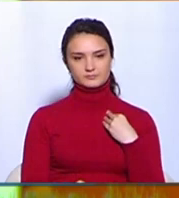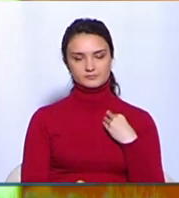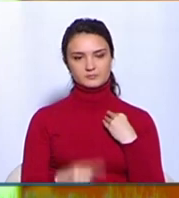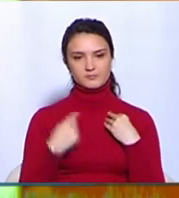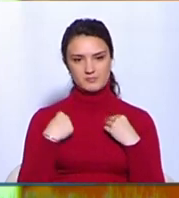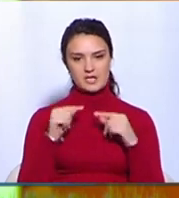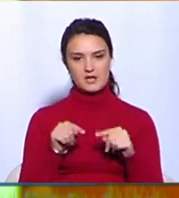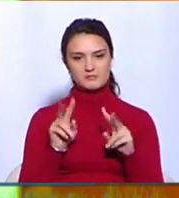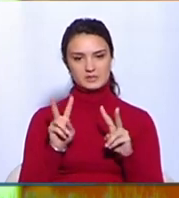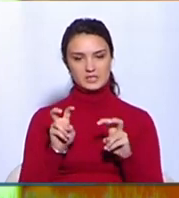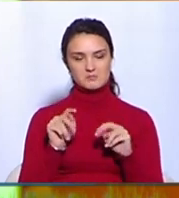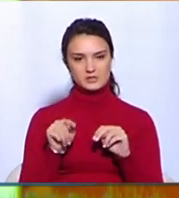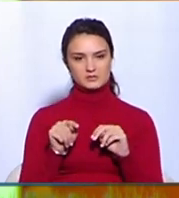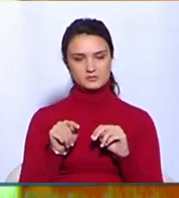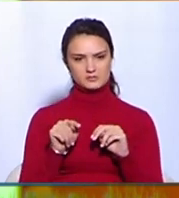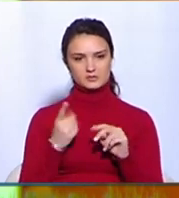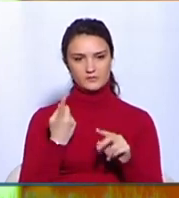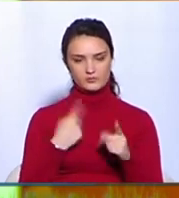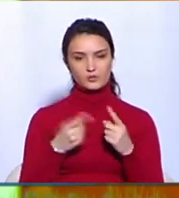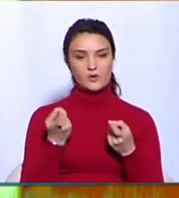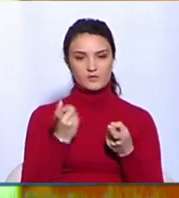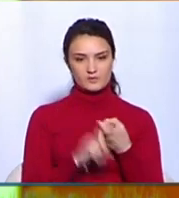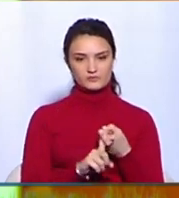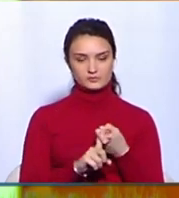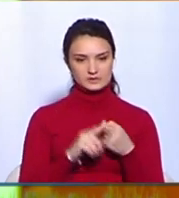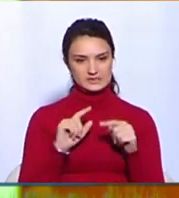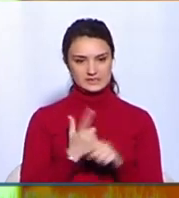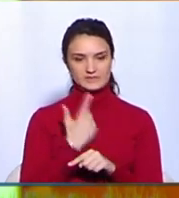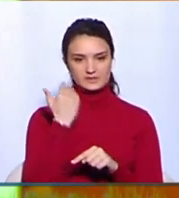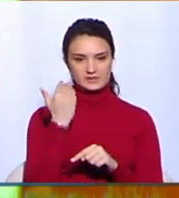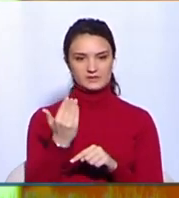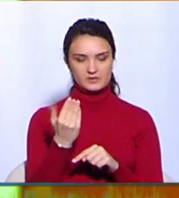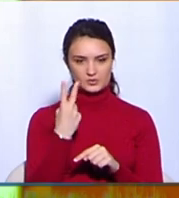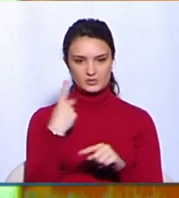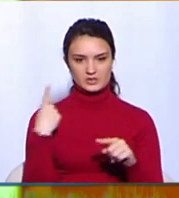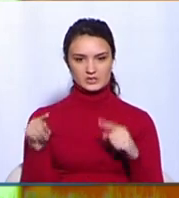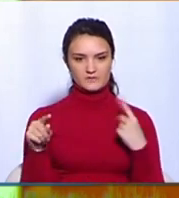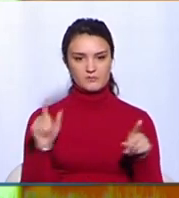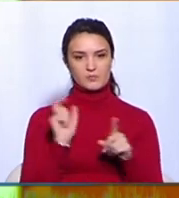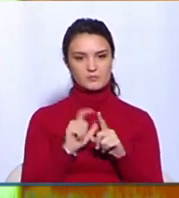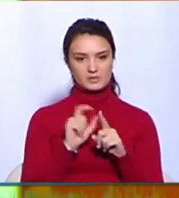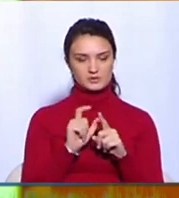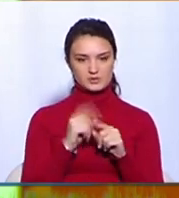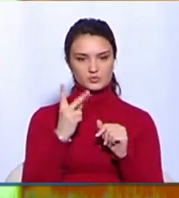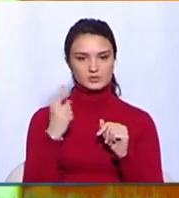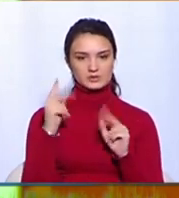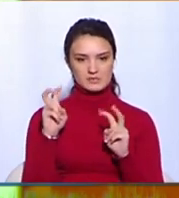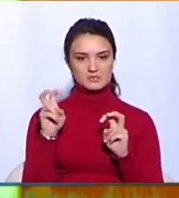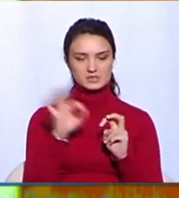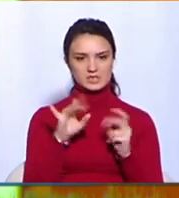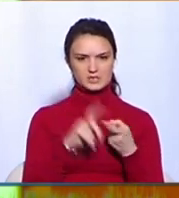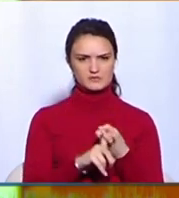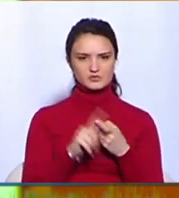ბავშვის სახით ვითარდება. მე აი ამ თემას დავუკავშირდებდი ისევ თქვენს ორ განსხვავებულ ფრაზას, ორ სხვადასხვა თემასთან